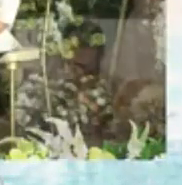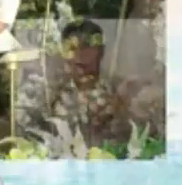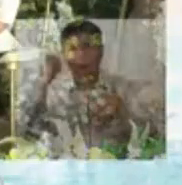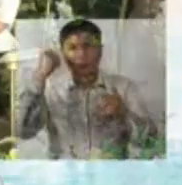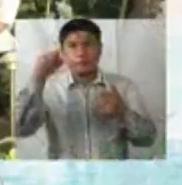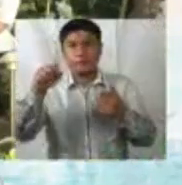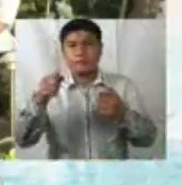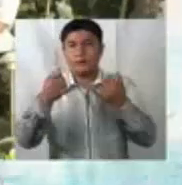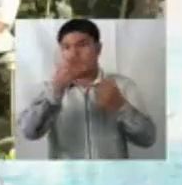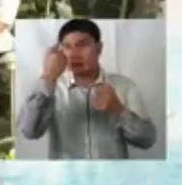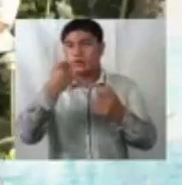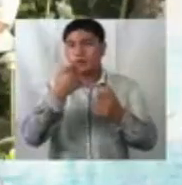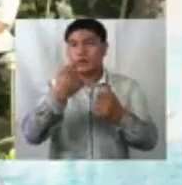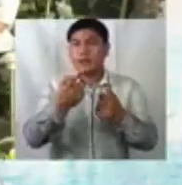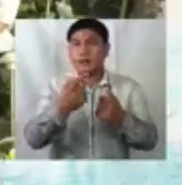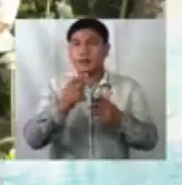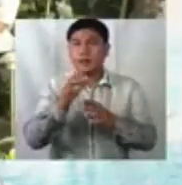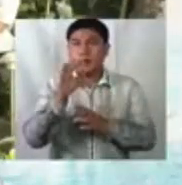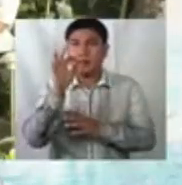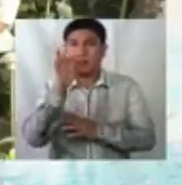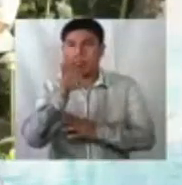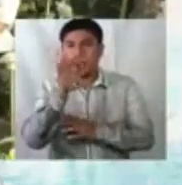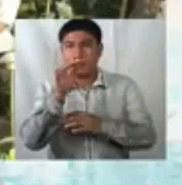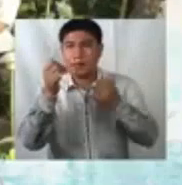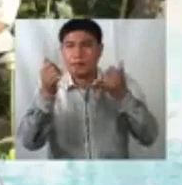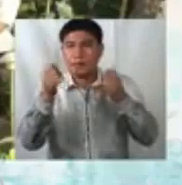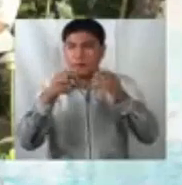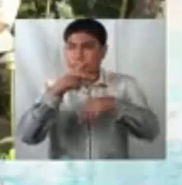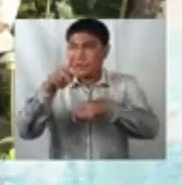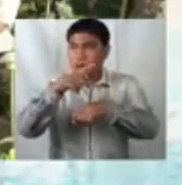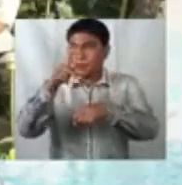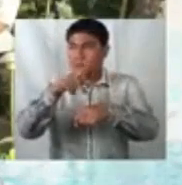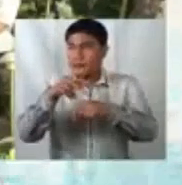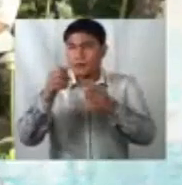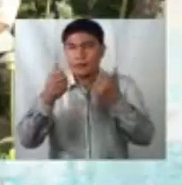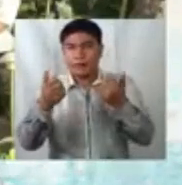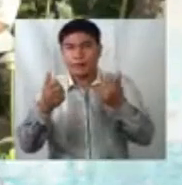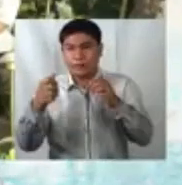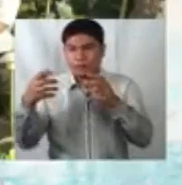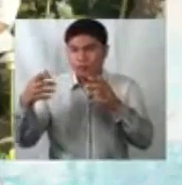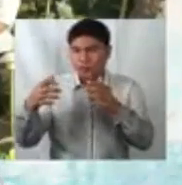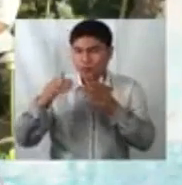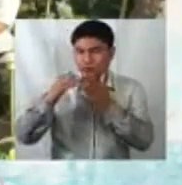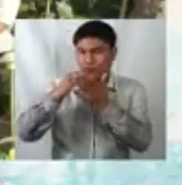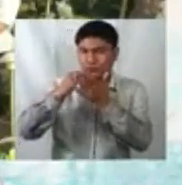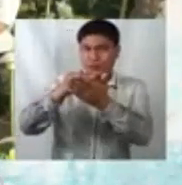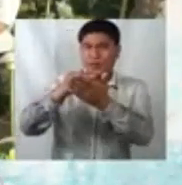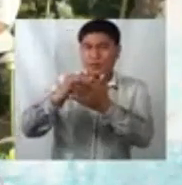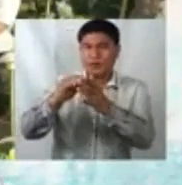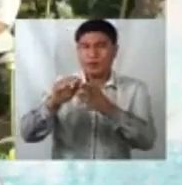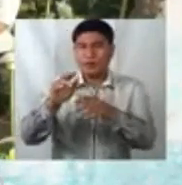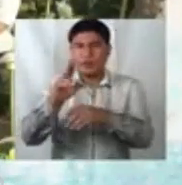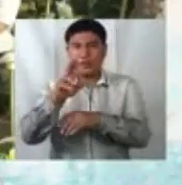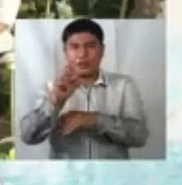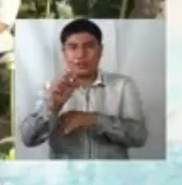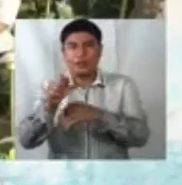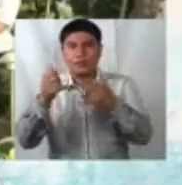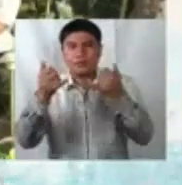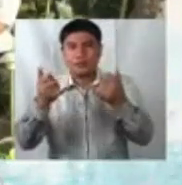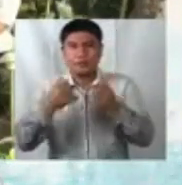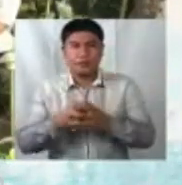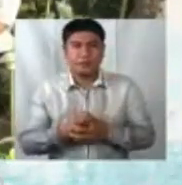mga Amerikano, insurrection, the Philippine insurrection against the United States. Sabi nila yon,